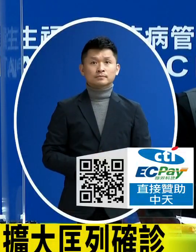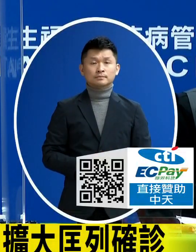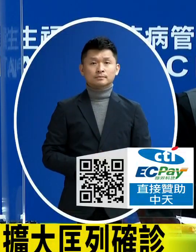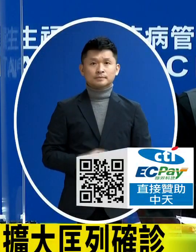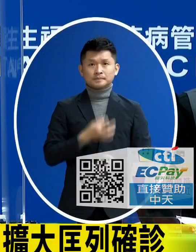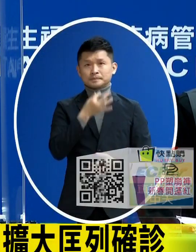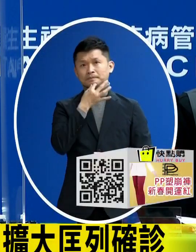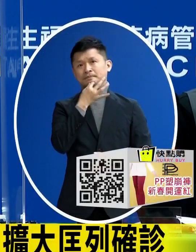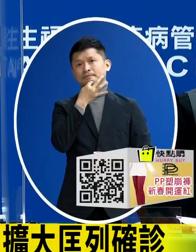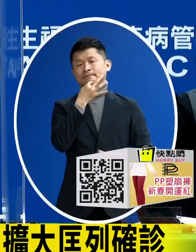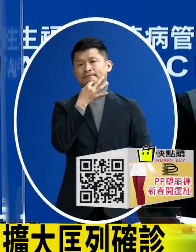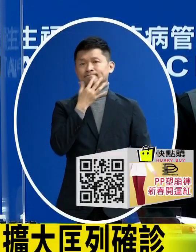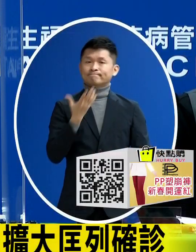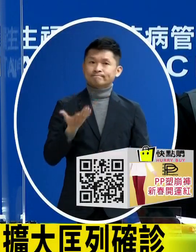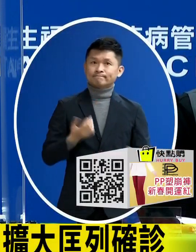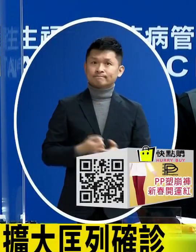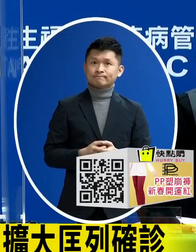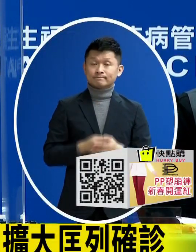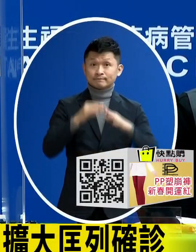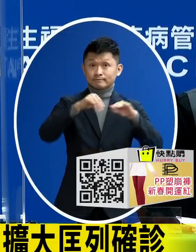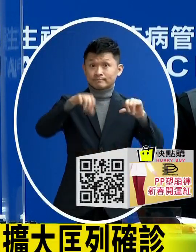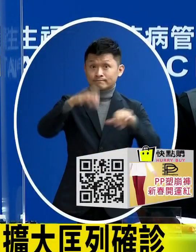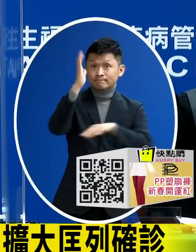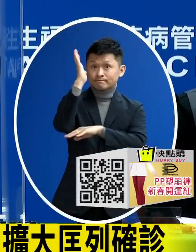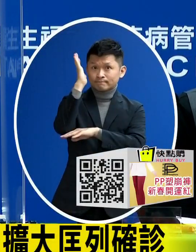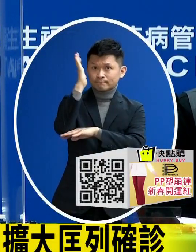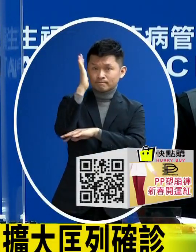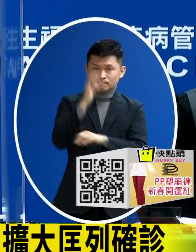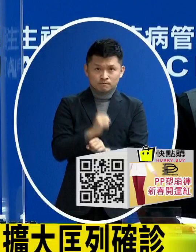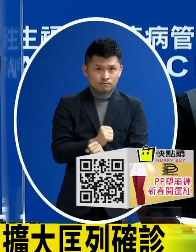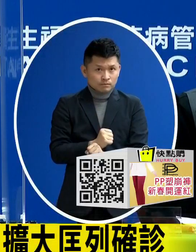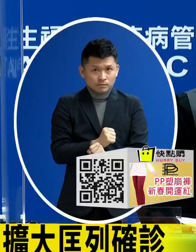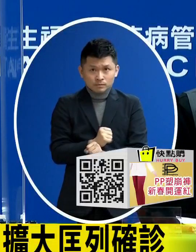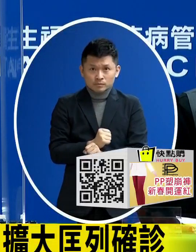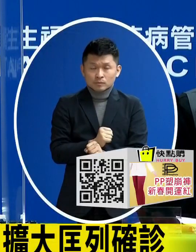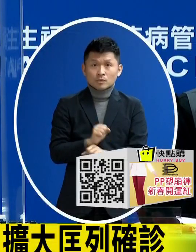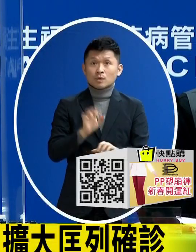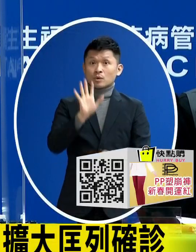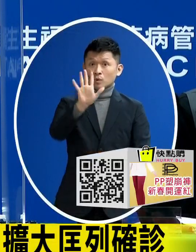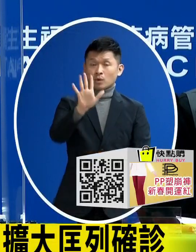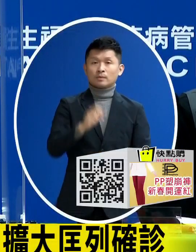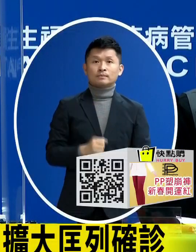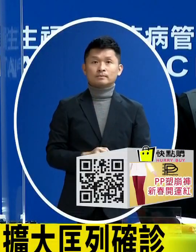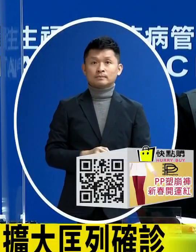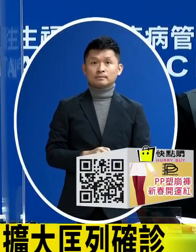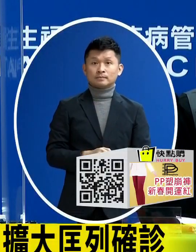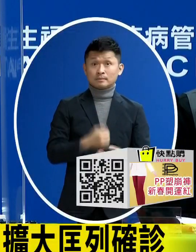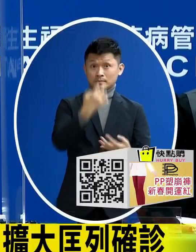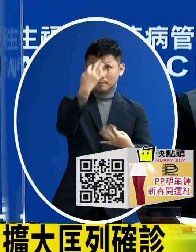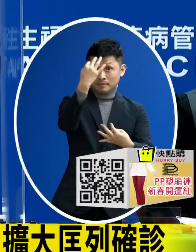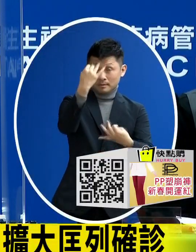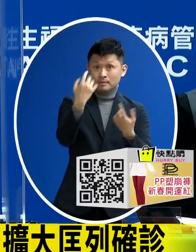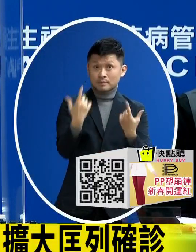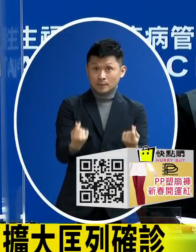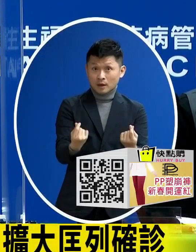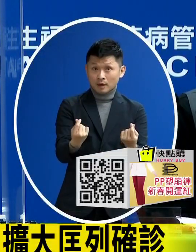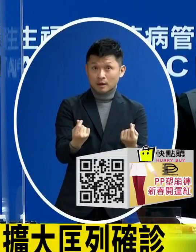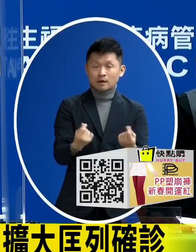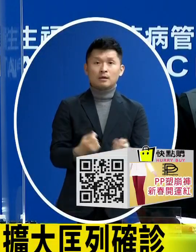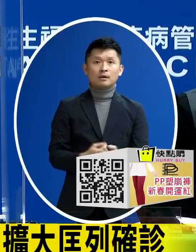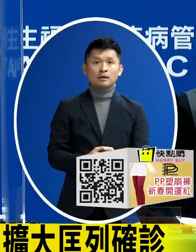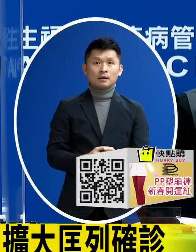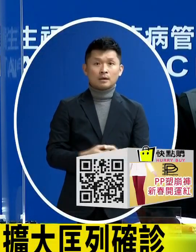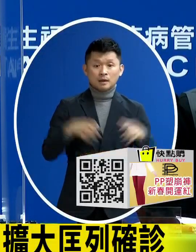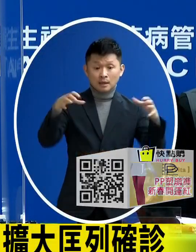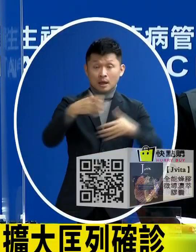以就在地方政府也非常警觉，立刻再把当天里面同时用